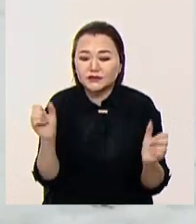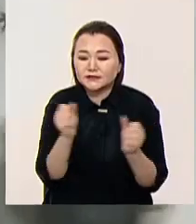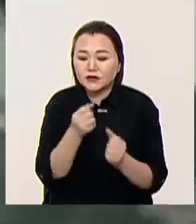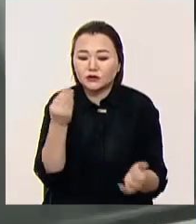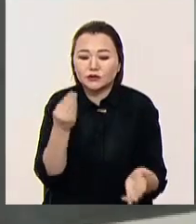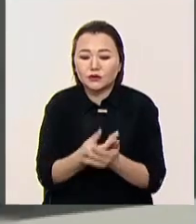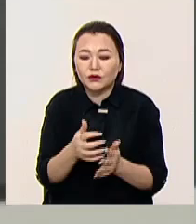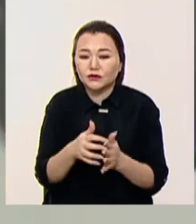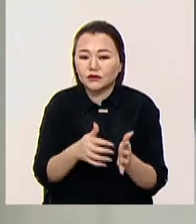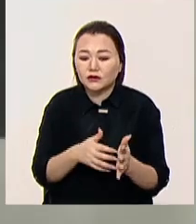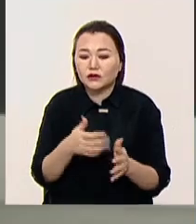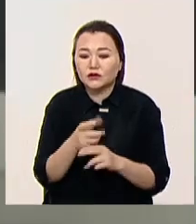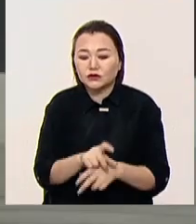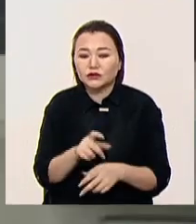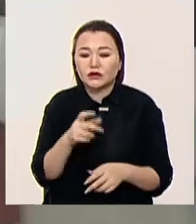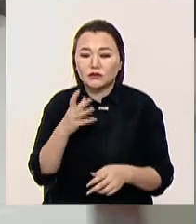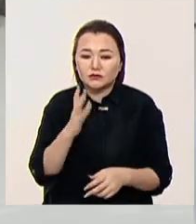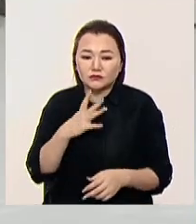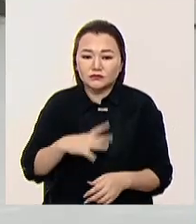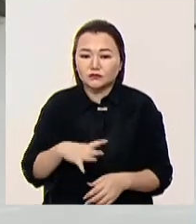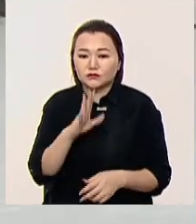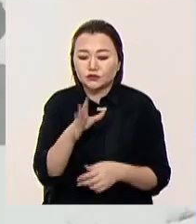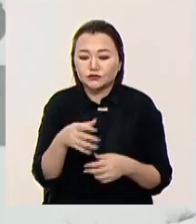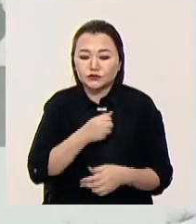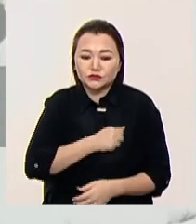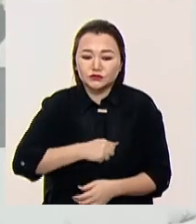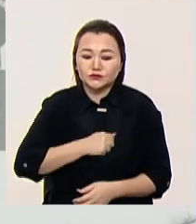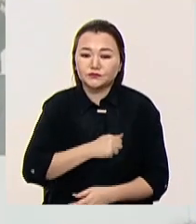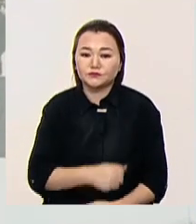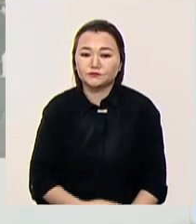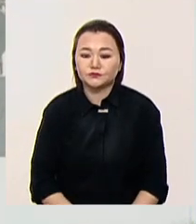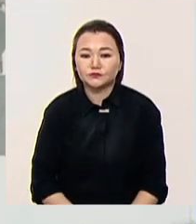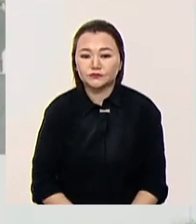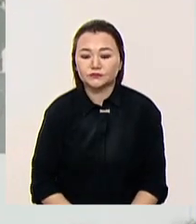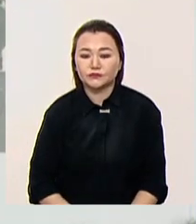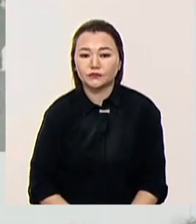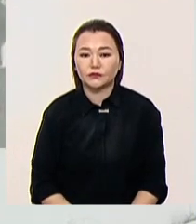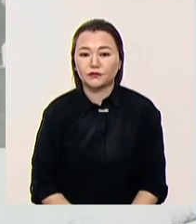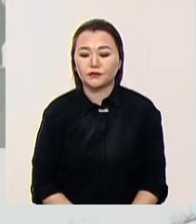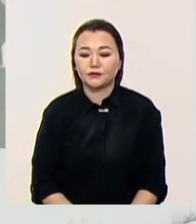қымбат көмірден қысылып шығатын болдық деп налиды. Мақсат Жақсыбайұлы, информ бюро, Түркістан облысы.